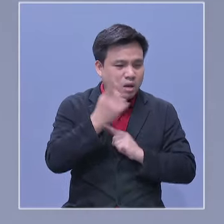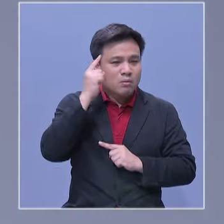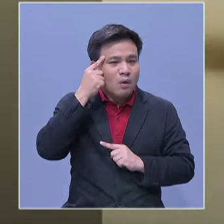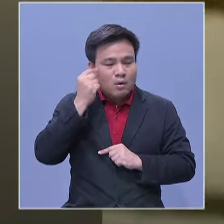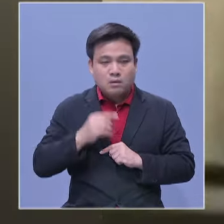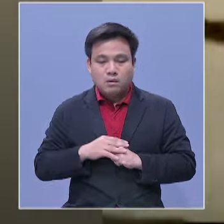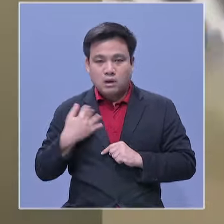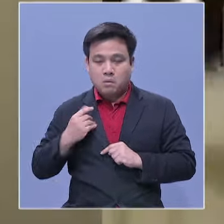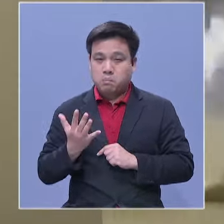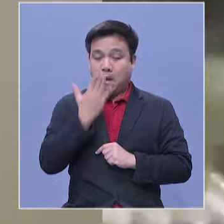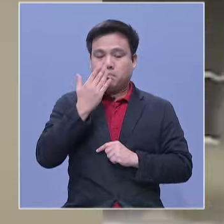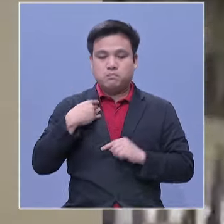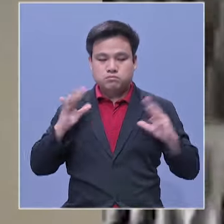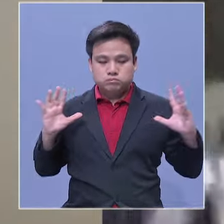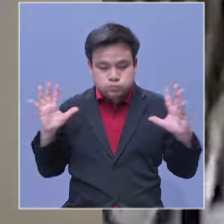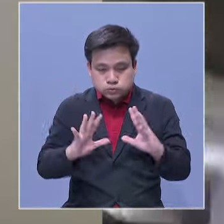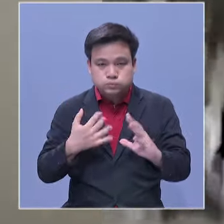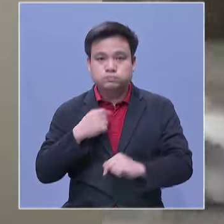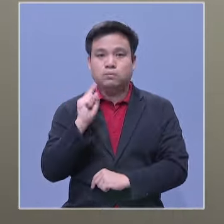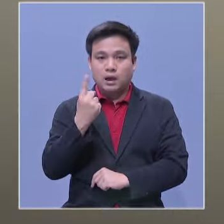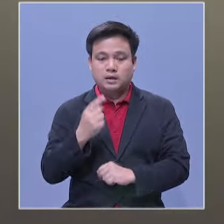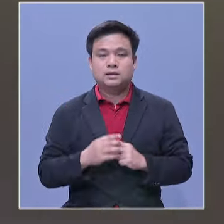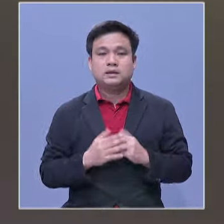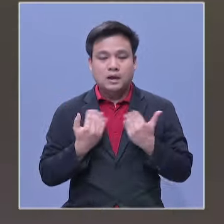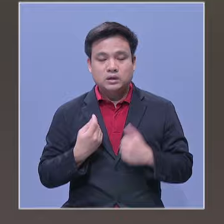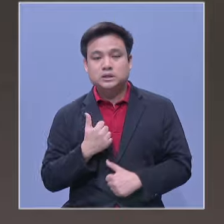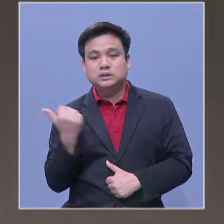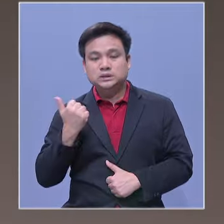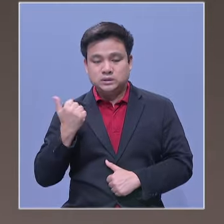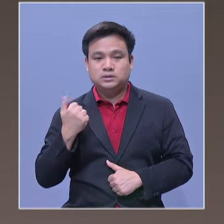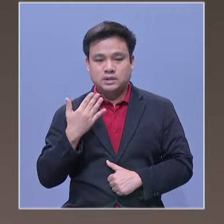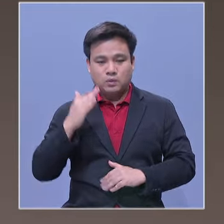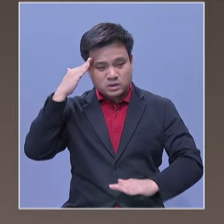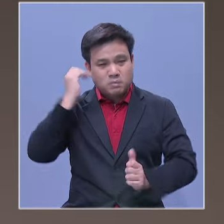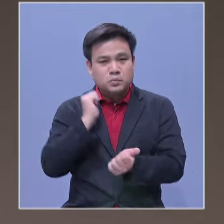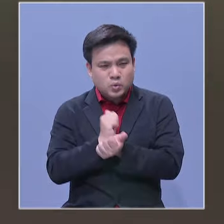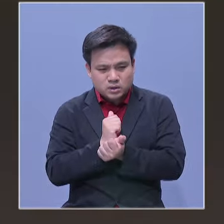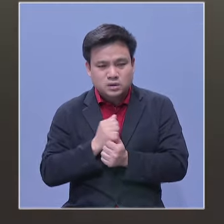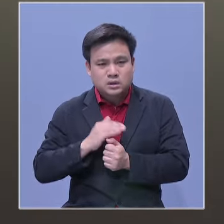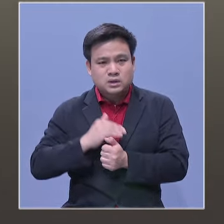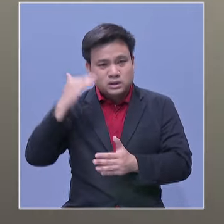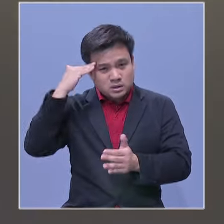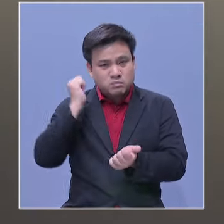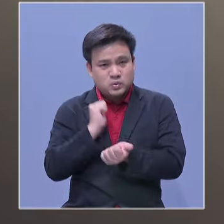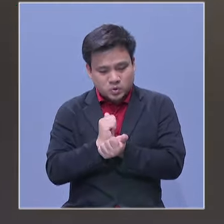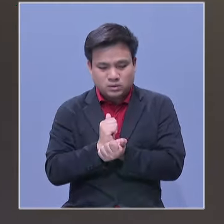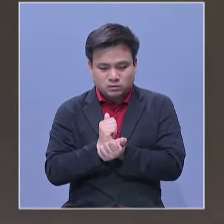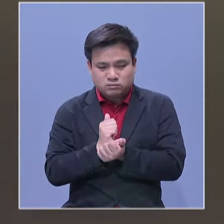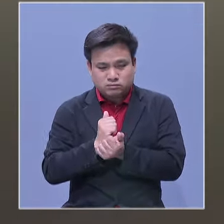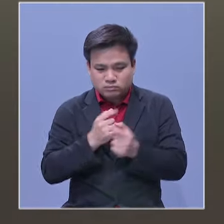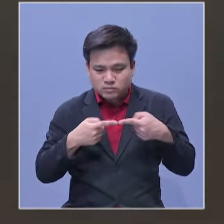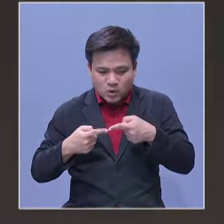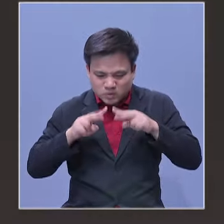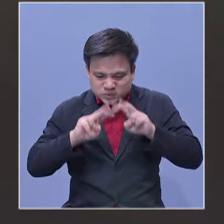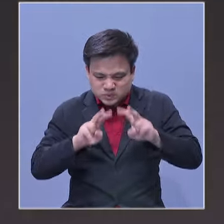ซึ่งหลังจากนี้เดี๋ยวตำรวจจะตรวจสอบข้อมูลในส่วนอื่นๆอย่างเช่นประเด็นที่ว่ากลุ่มของผู้ตายมาทำอะไรแถวสถาบันรวมถึงการตรวจสอบประ